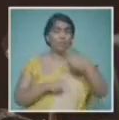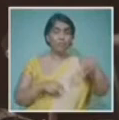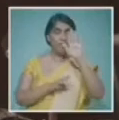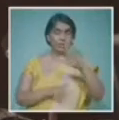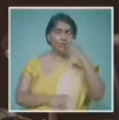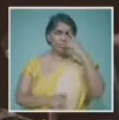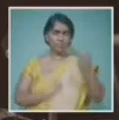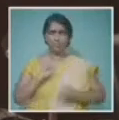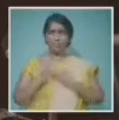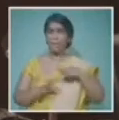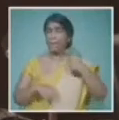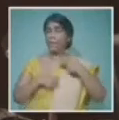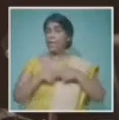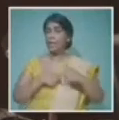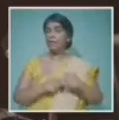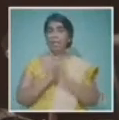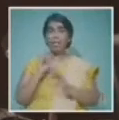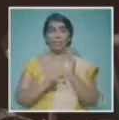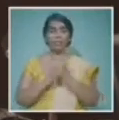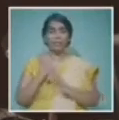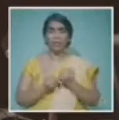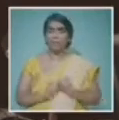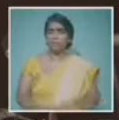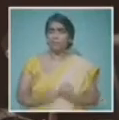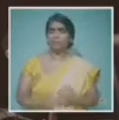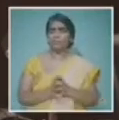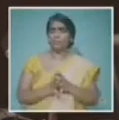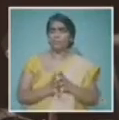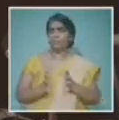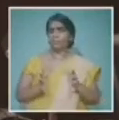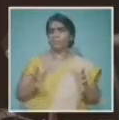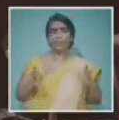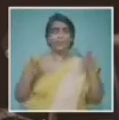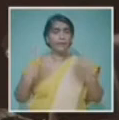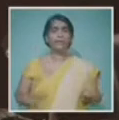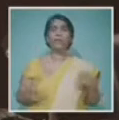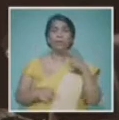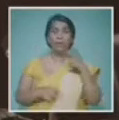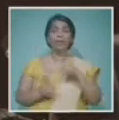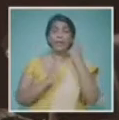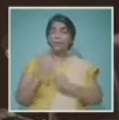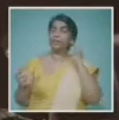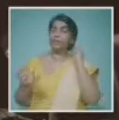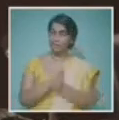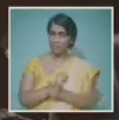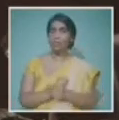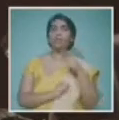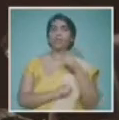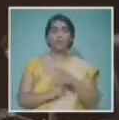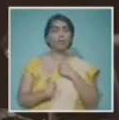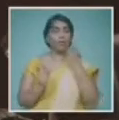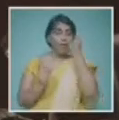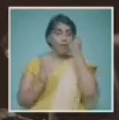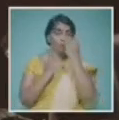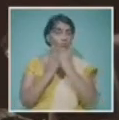තිබෙන විශ්වාසයේ ප්‍රධාන සාධකයක් තමයි ඇමතිවරු පැටව ගහන ඉවරයක් නැහැ. මෙන්න මේකට නීති සංශෝධනයක් ගෙන ආ යුතු තිබුණා. ඉතින් අපේ සංශෝධන